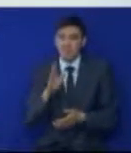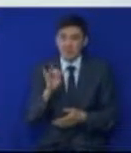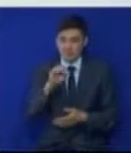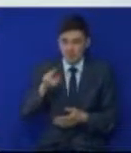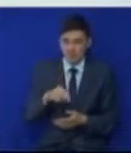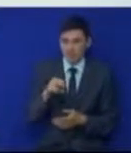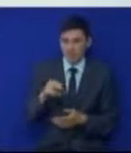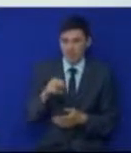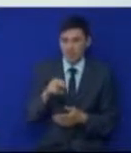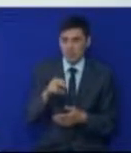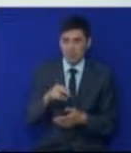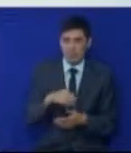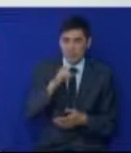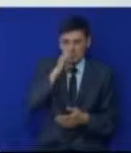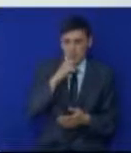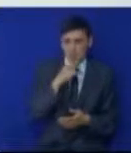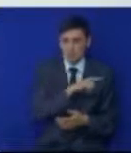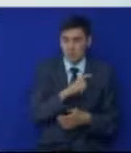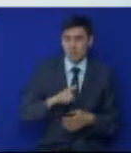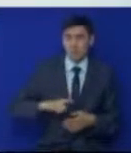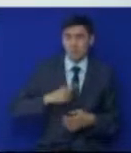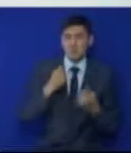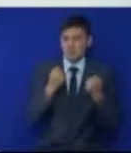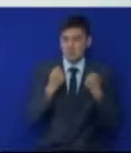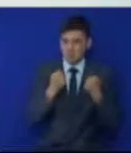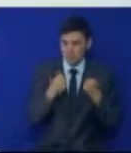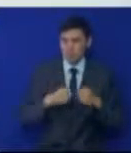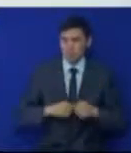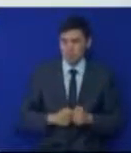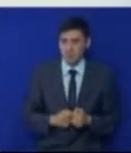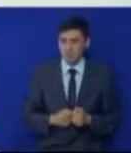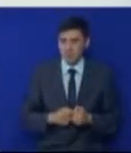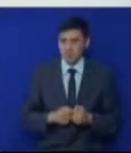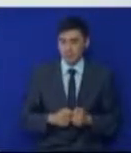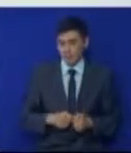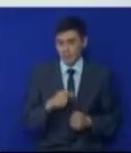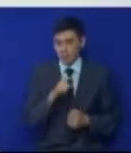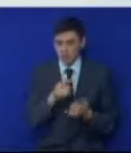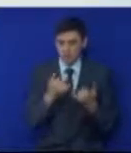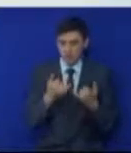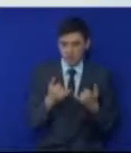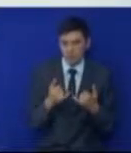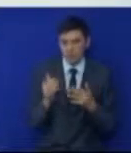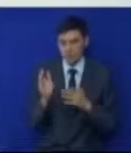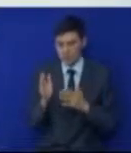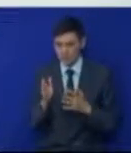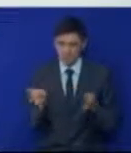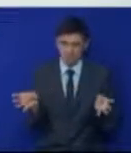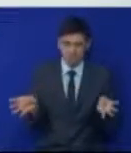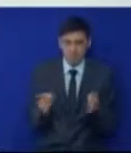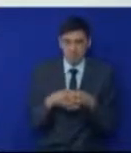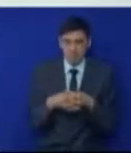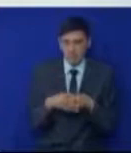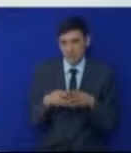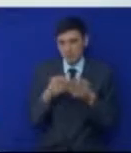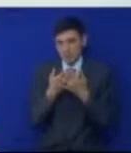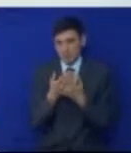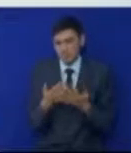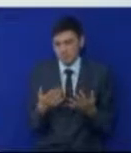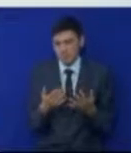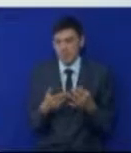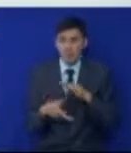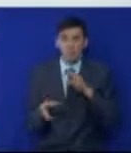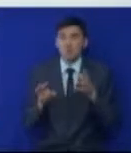Қазақстан Республикасының спорт шебері атанды. Бүгінде чемпион күрестің аралас жекпе-жек, панкратион және грэпплинг бойынша